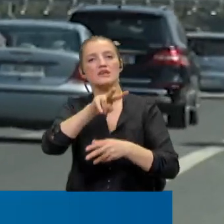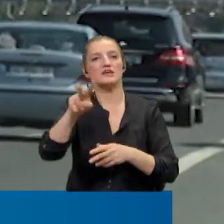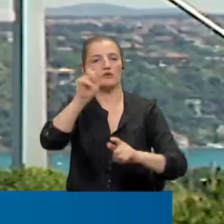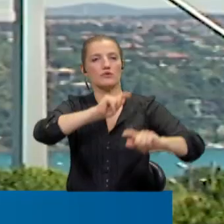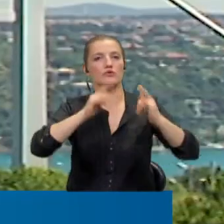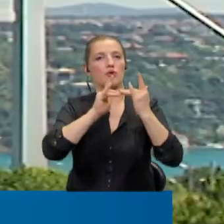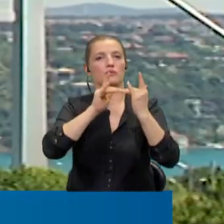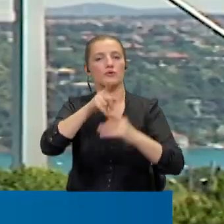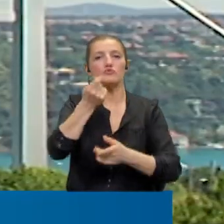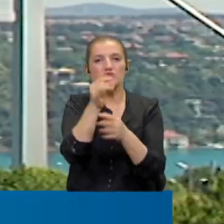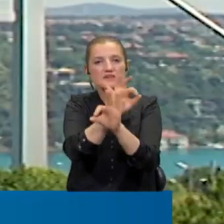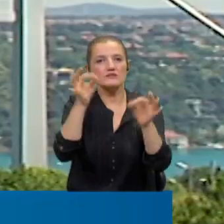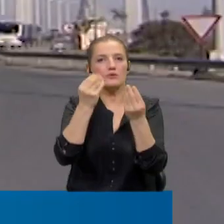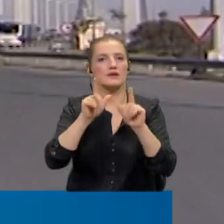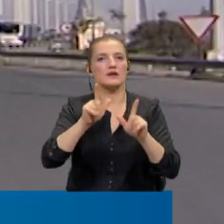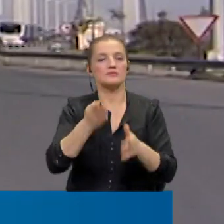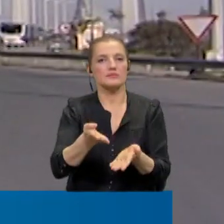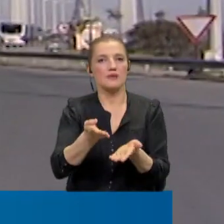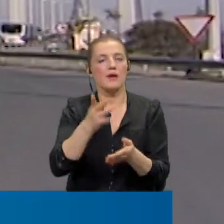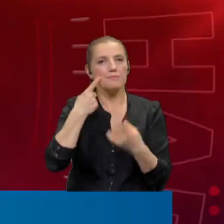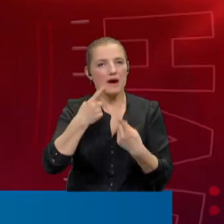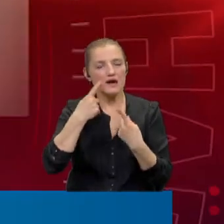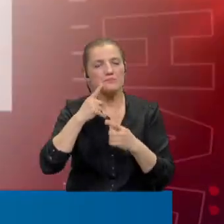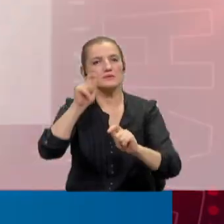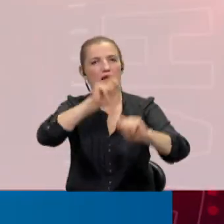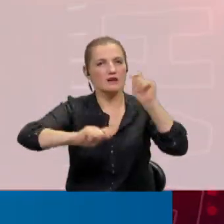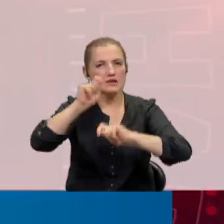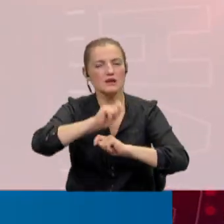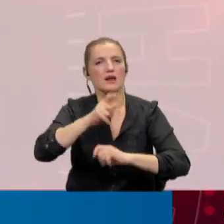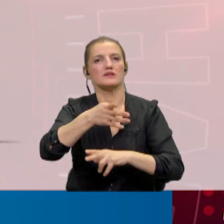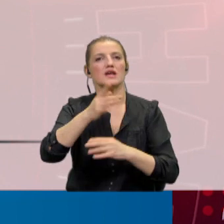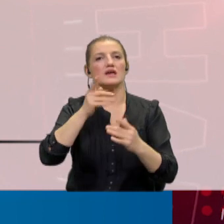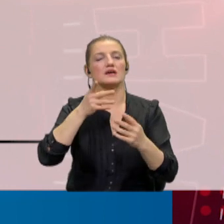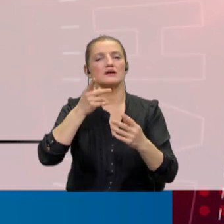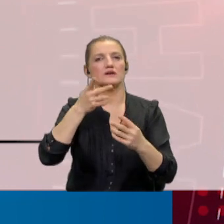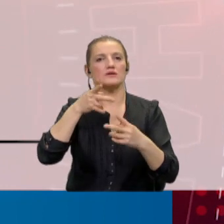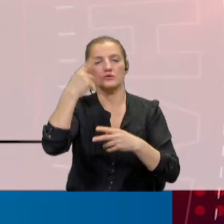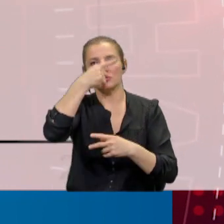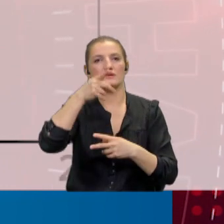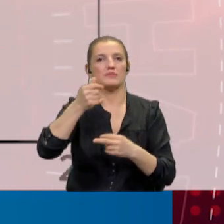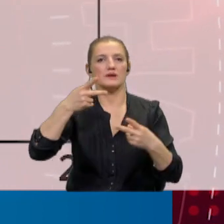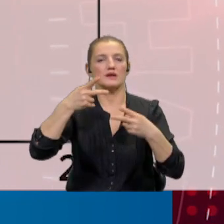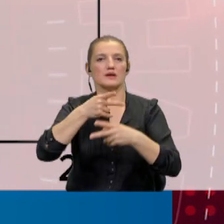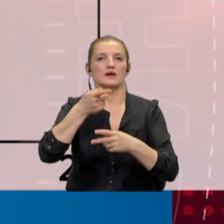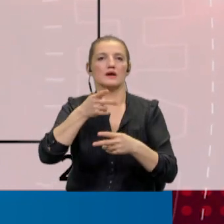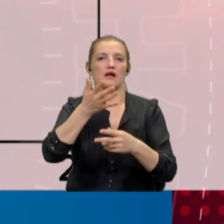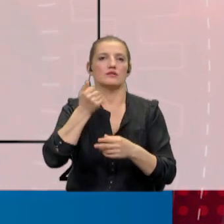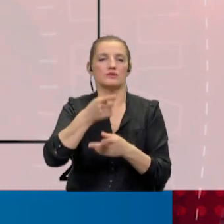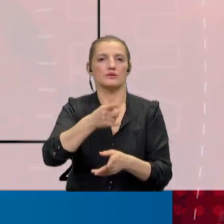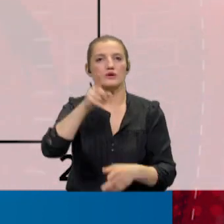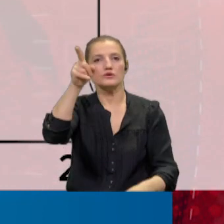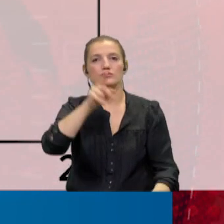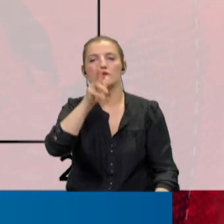Aslında ücretsiz olması gerekiyor ama bakım onarım adı altındaki siliyor geçiş ücreti ancak altı yılda bu ücret